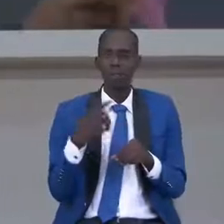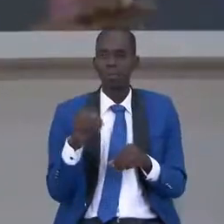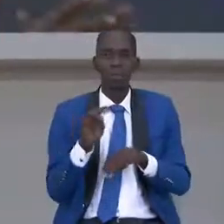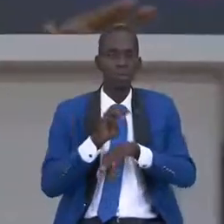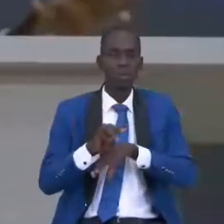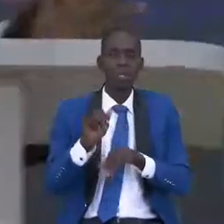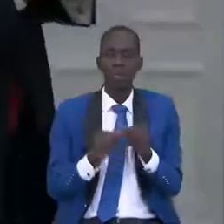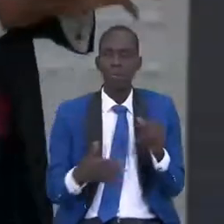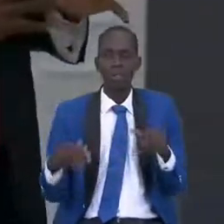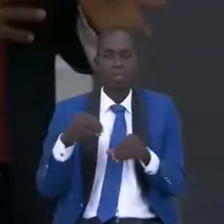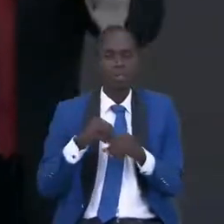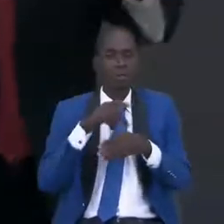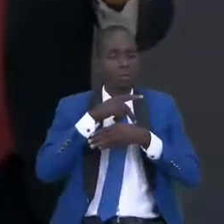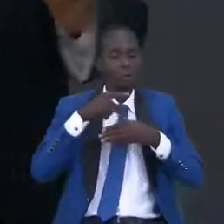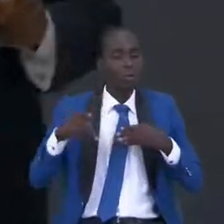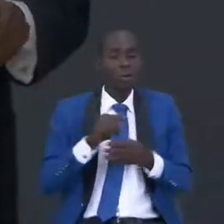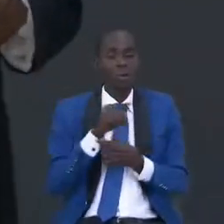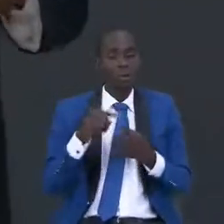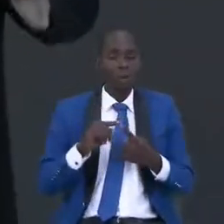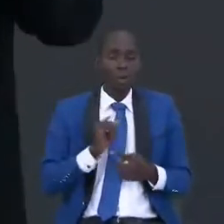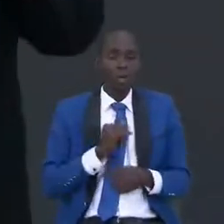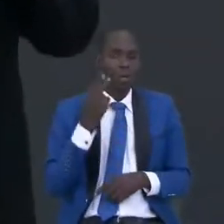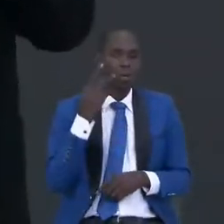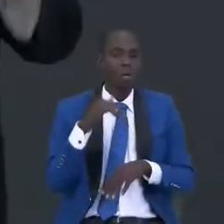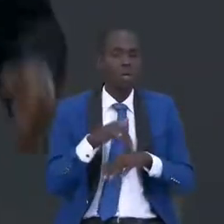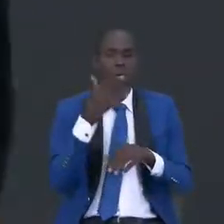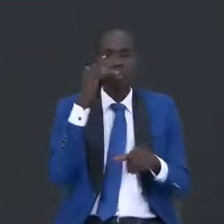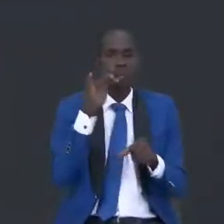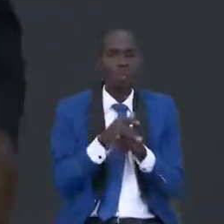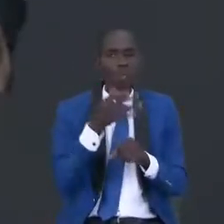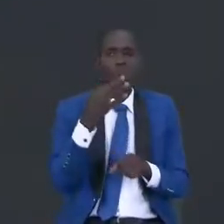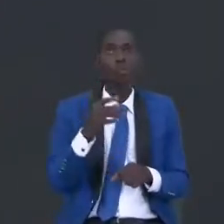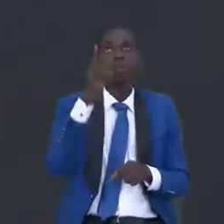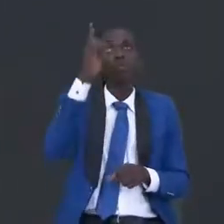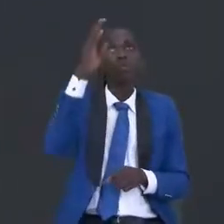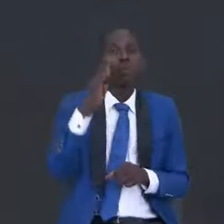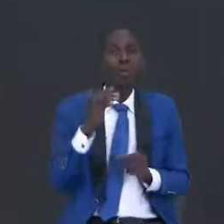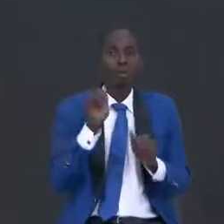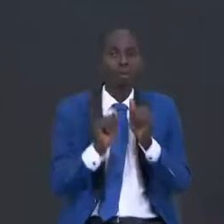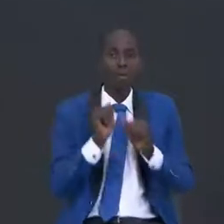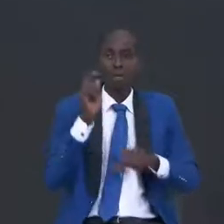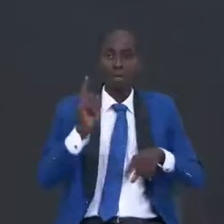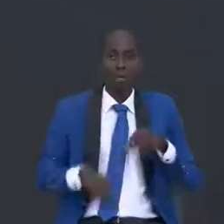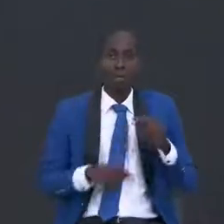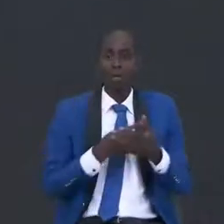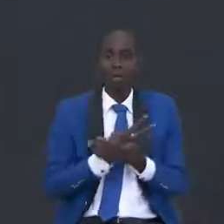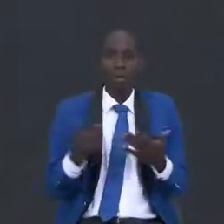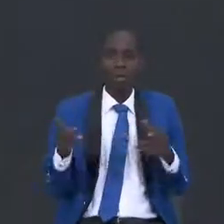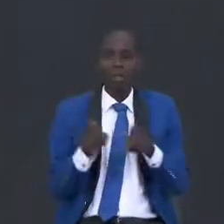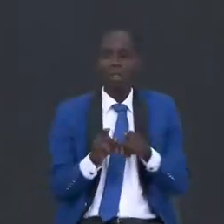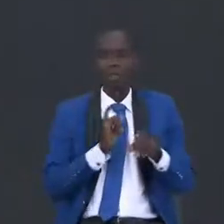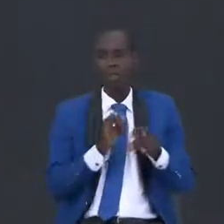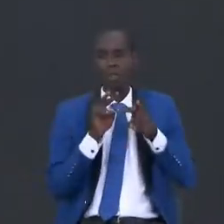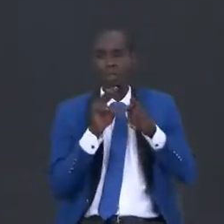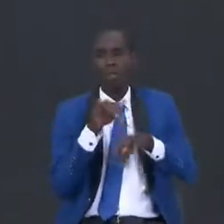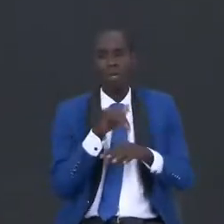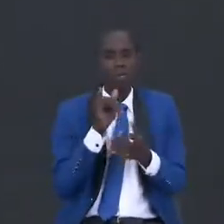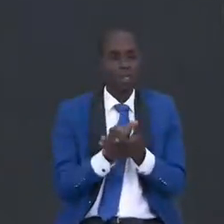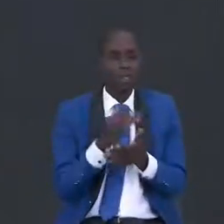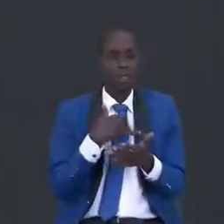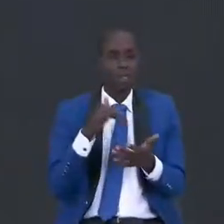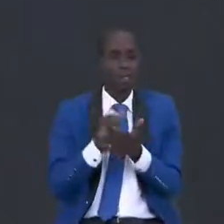profession. Et quand je considère les promesses de Dieu qui ne peuvent faillir, comme je considère tel seulement